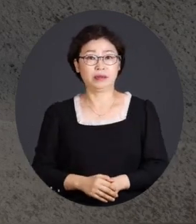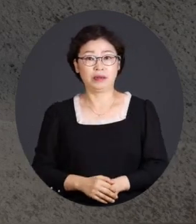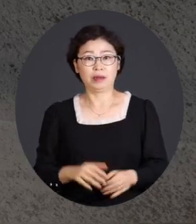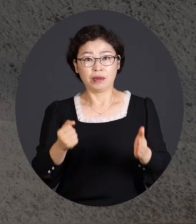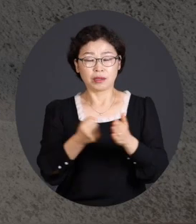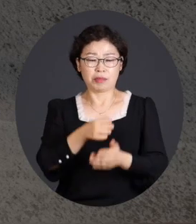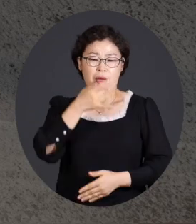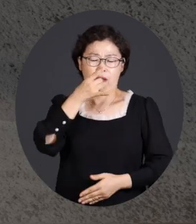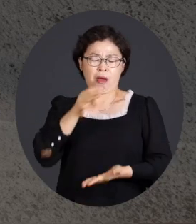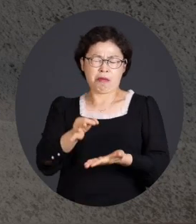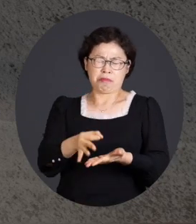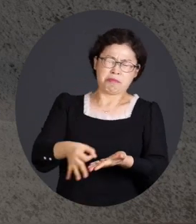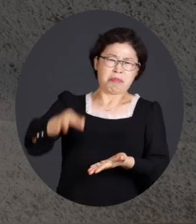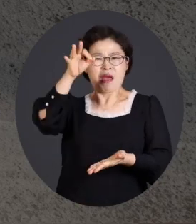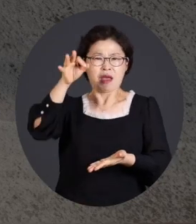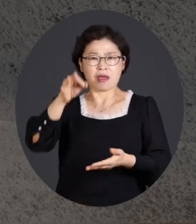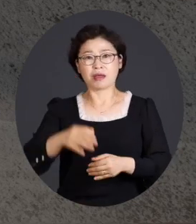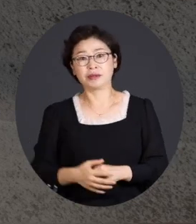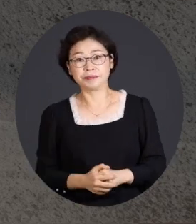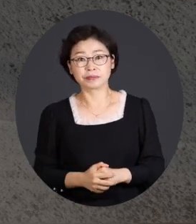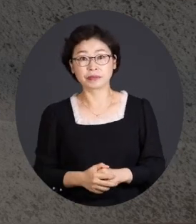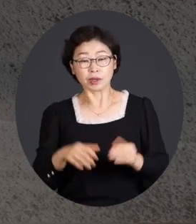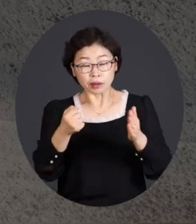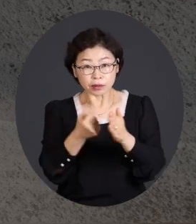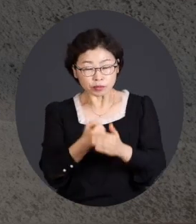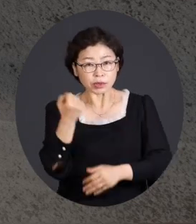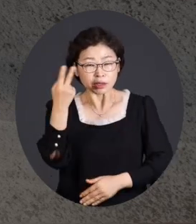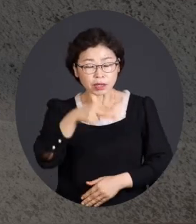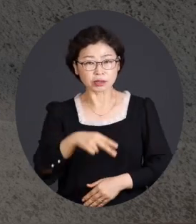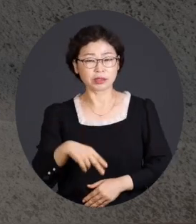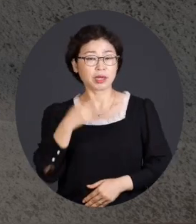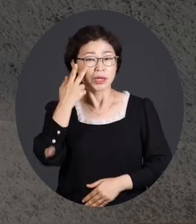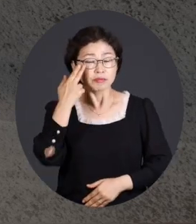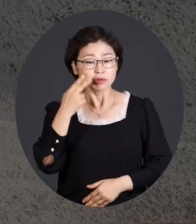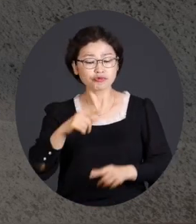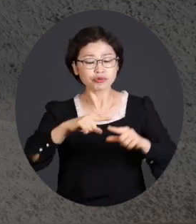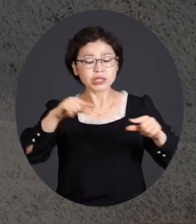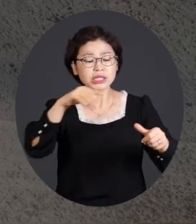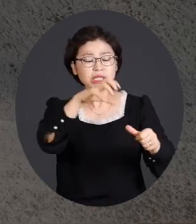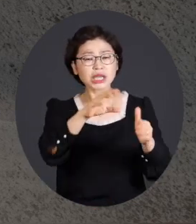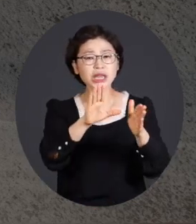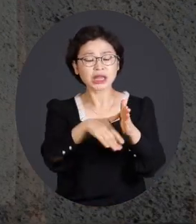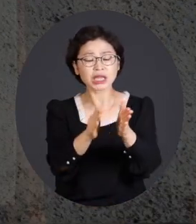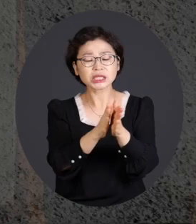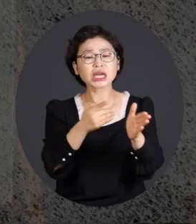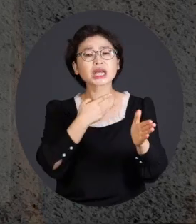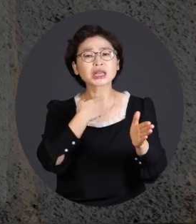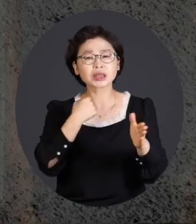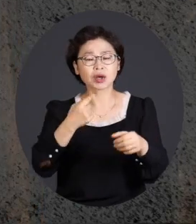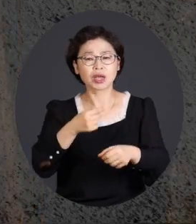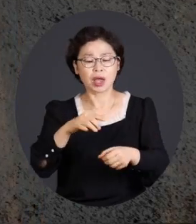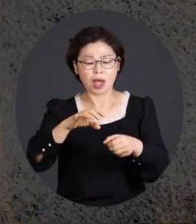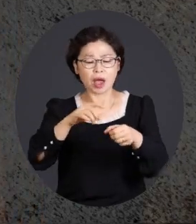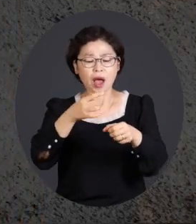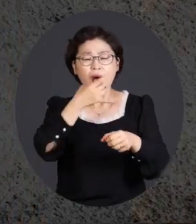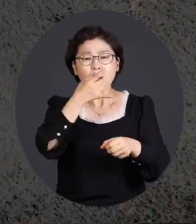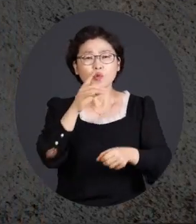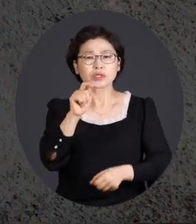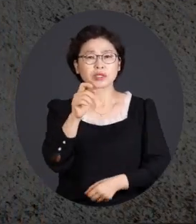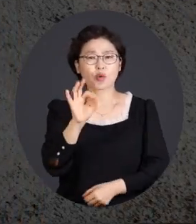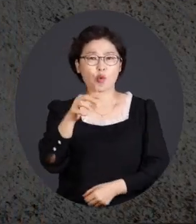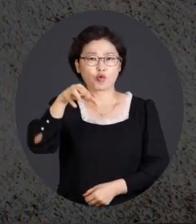그러자 쌀값이 폭등합니다. 그러자 다시 미군정은 일제강점기 말 시행했던 공출제를